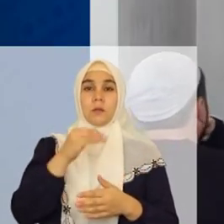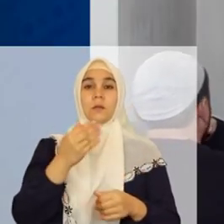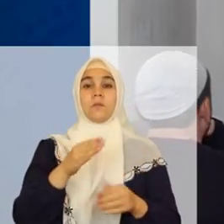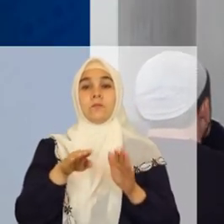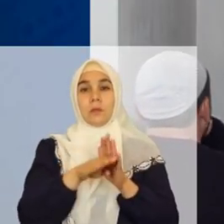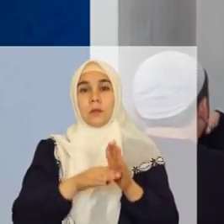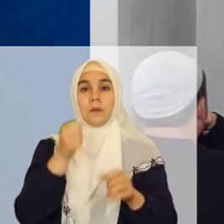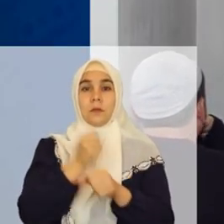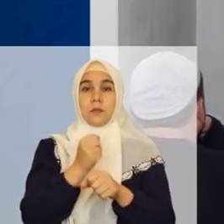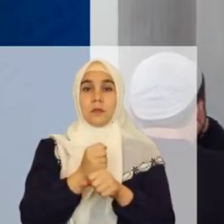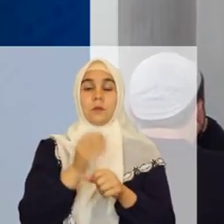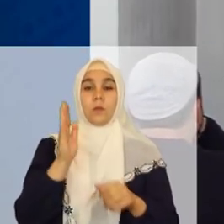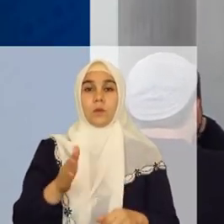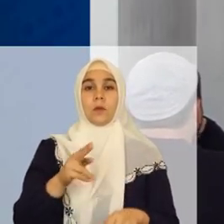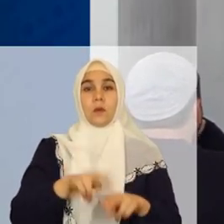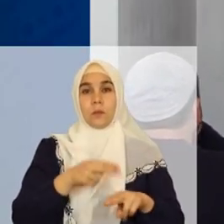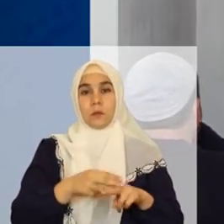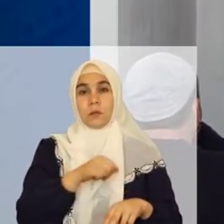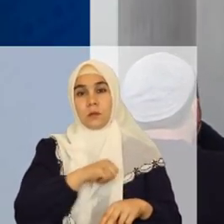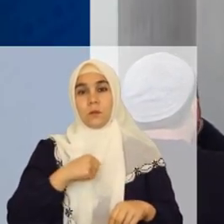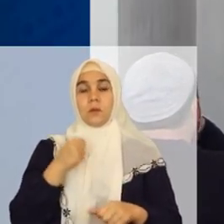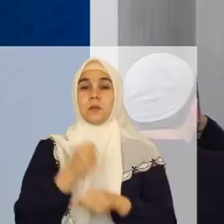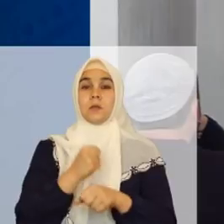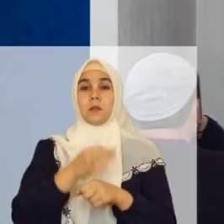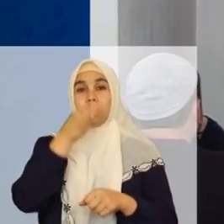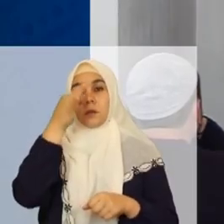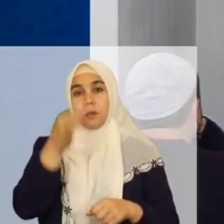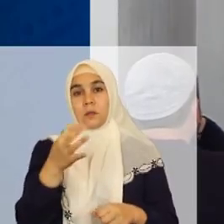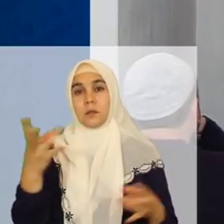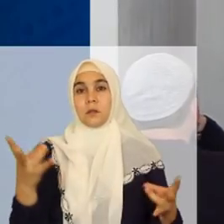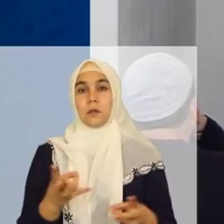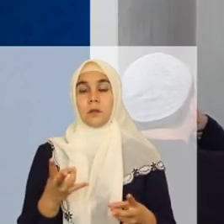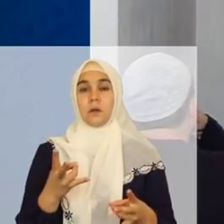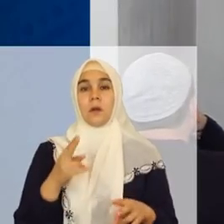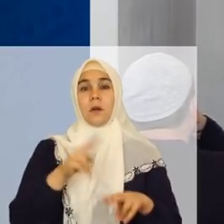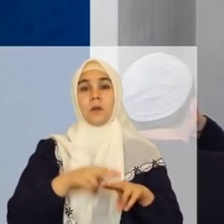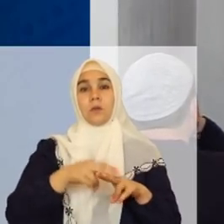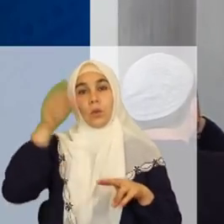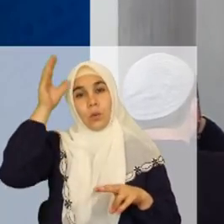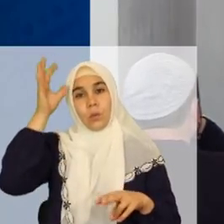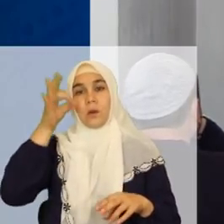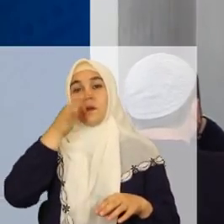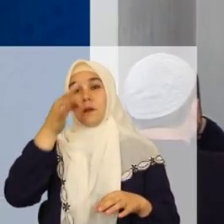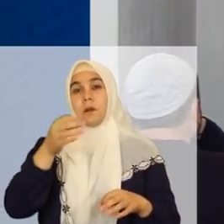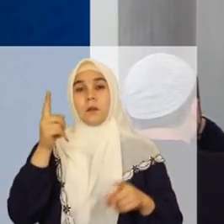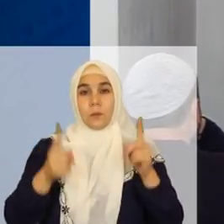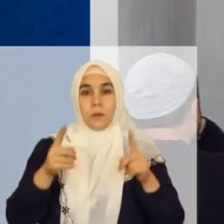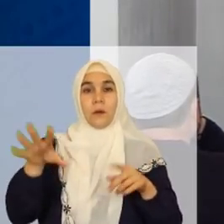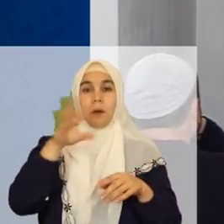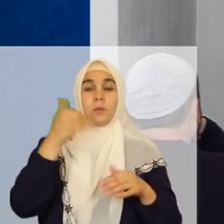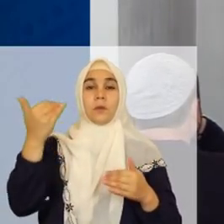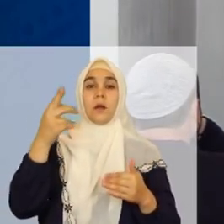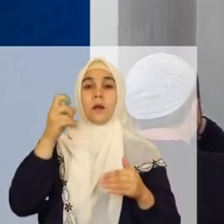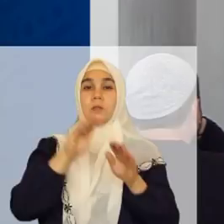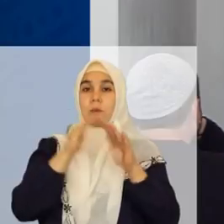demak o'rniga qo'yadi. Biz o'zimizning sharoitimizdan kelib chiqib aytishimiz kerakki, uni ulamolar, faqihlar ham aytadi,